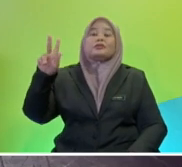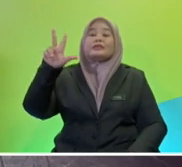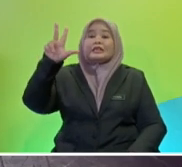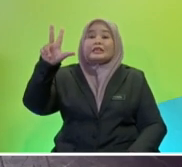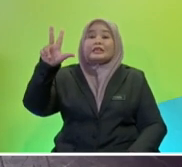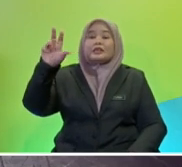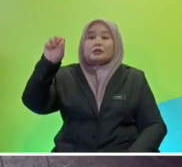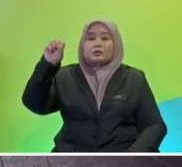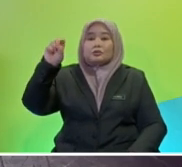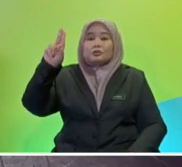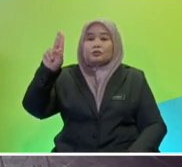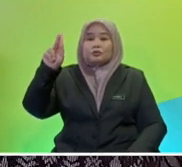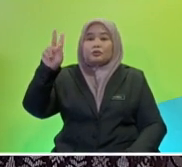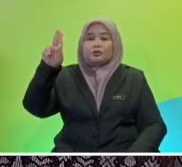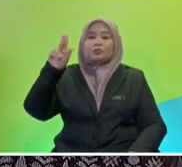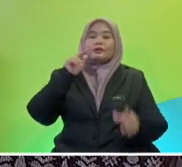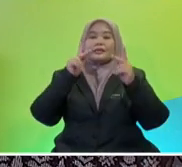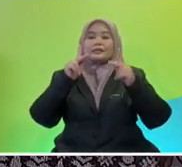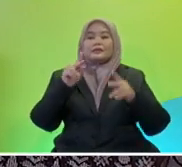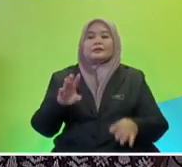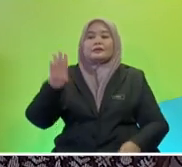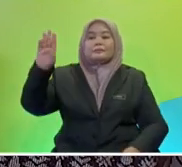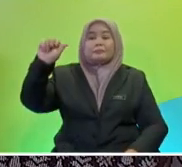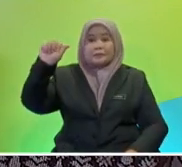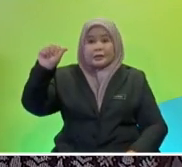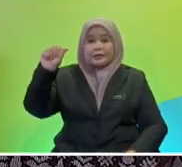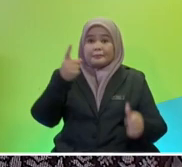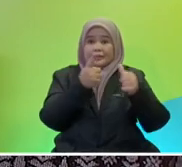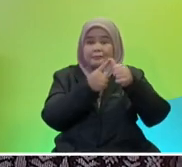suku kata pertama yang kedua